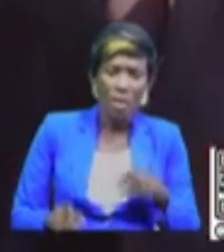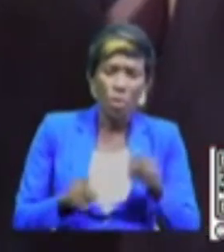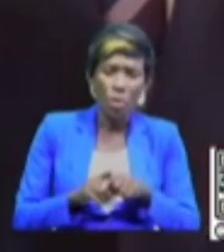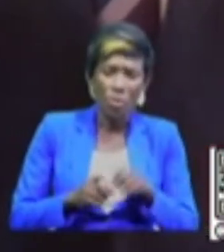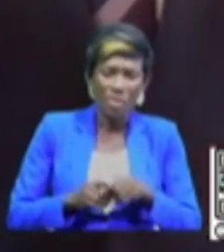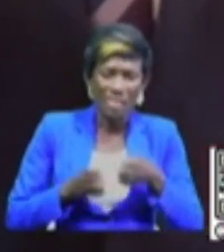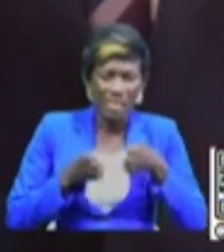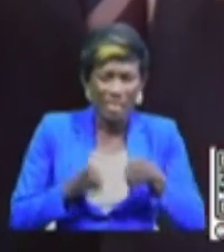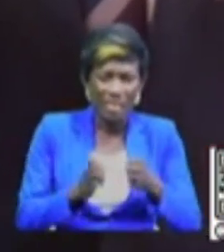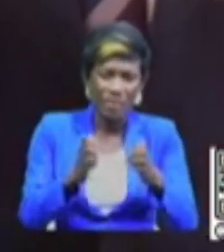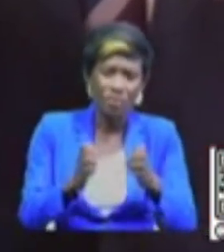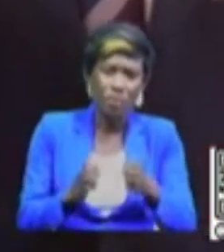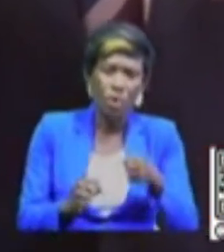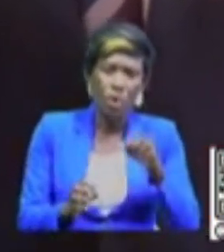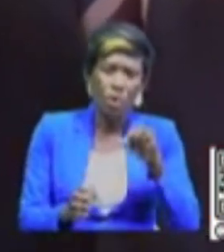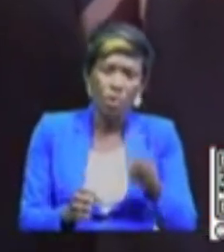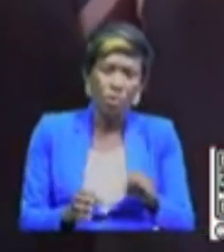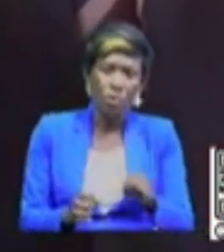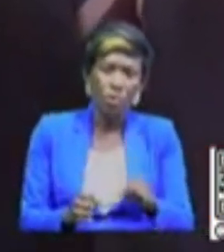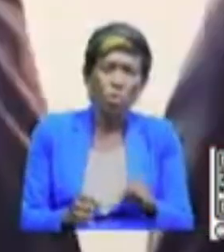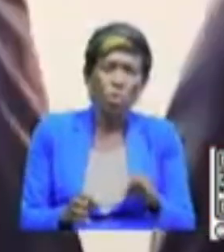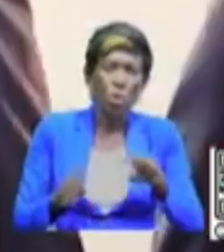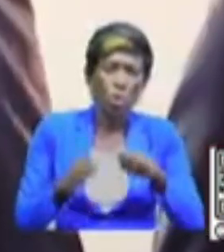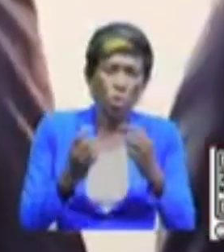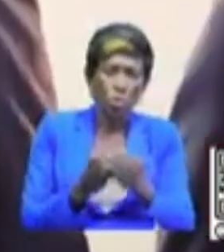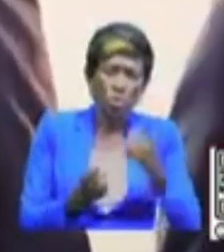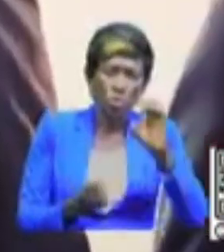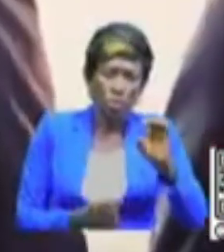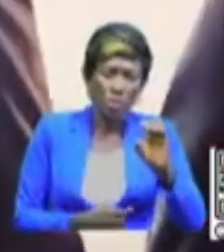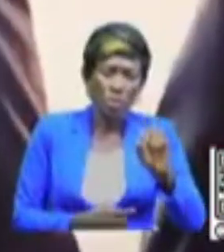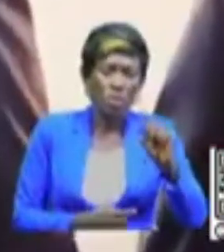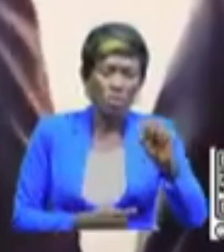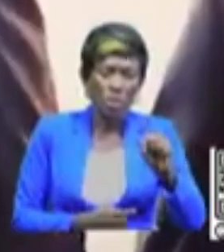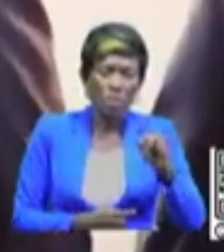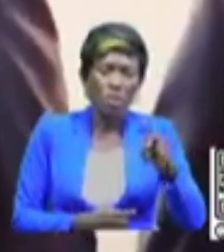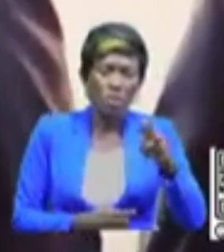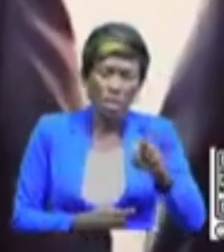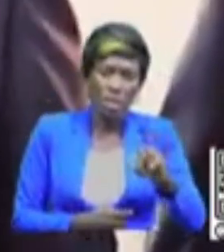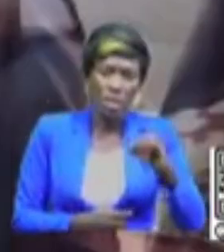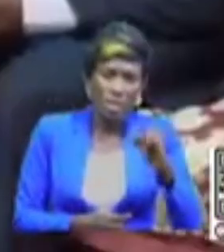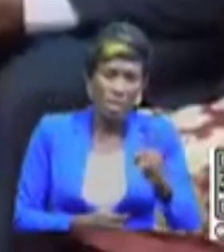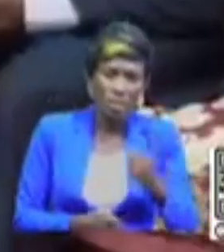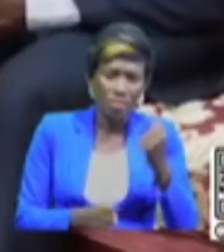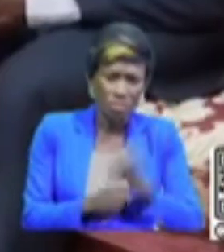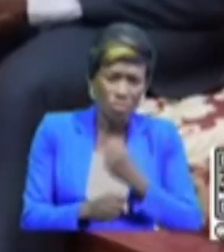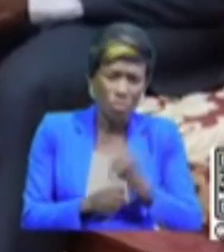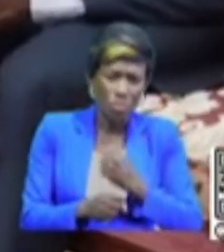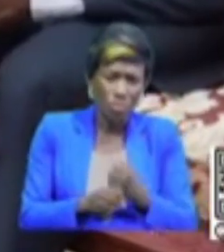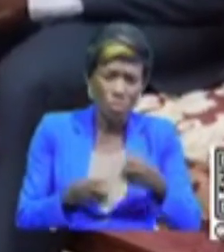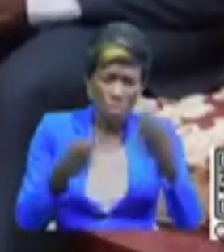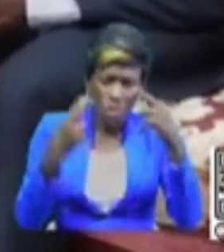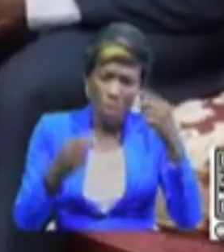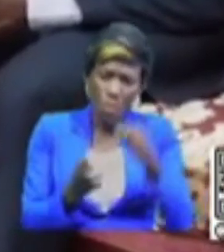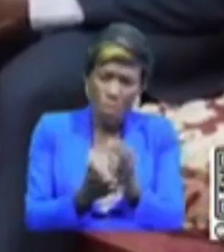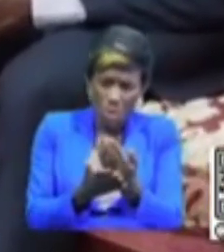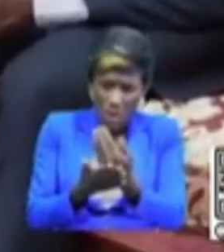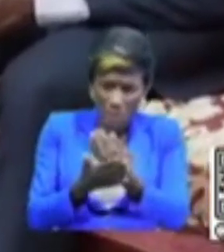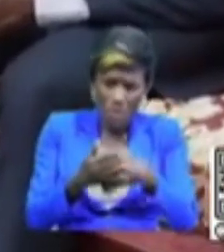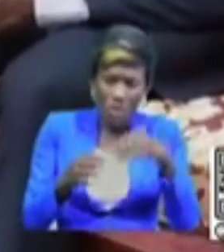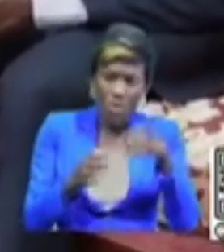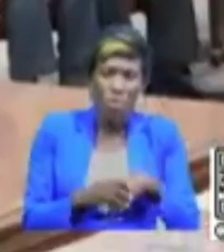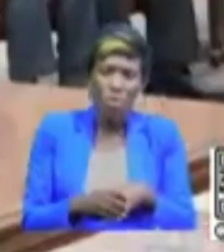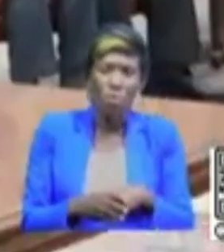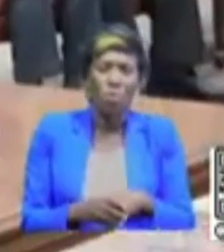de transition sont en train de faire pour le retour à l'ordre constitutionnel. Le rôle régulateur de la Cour dans